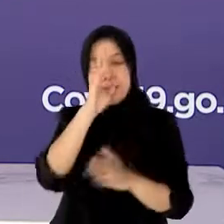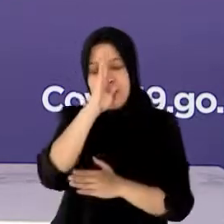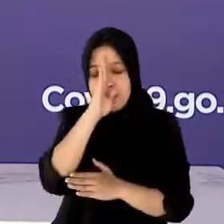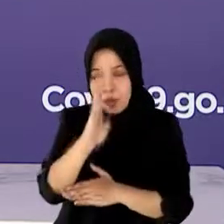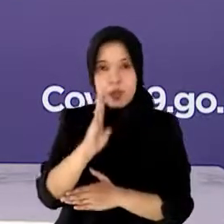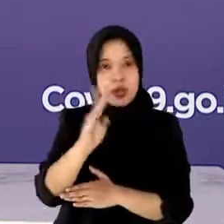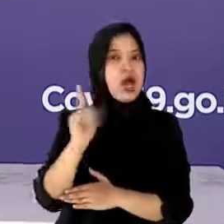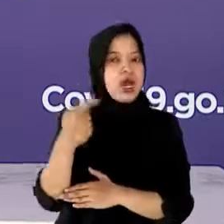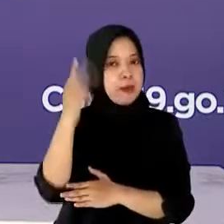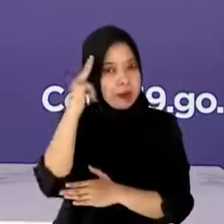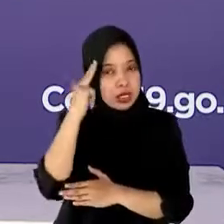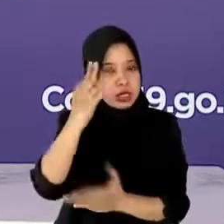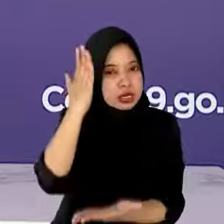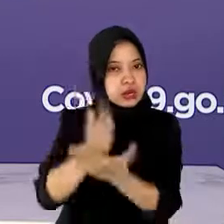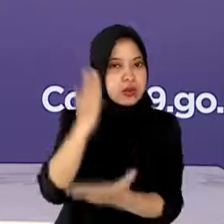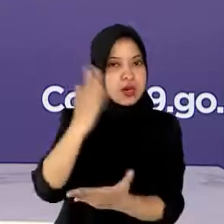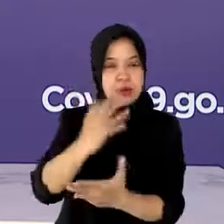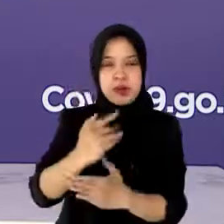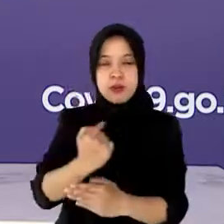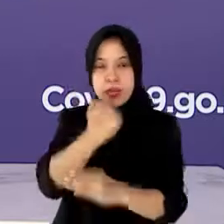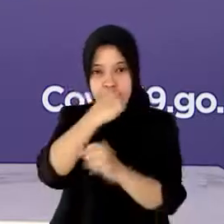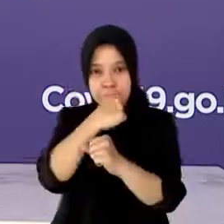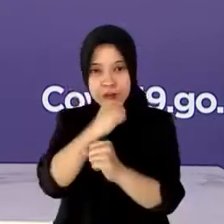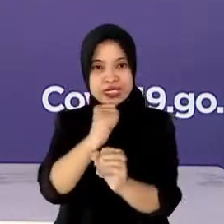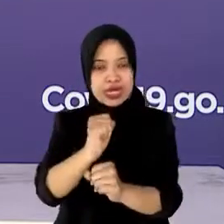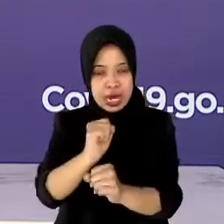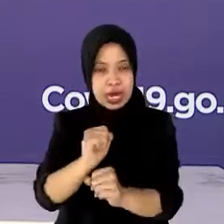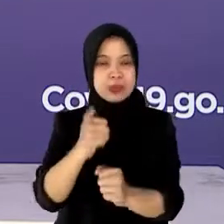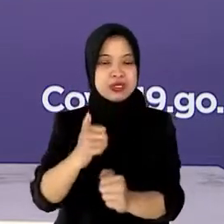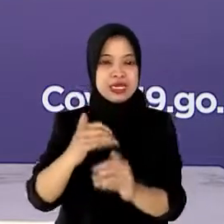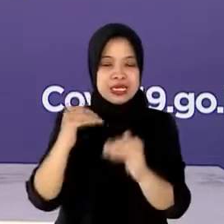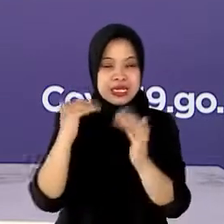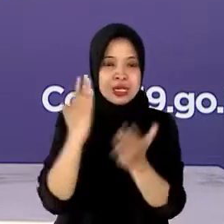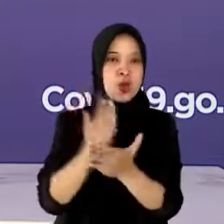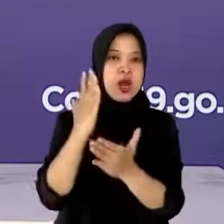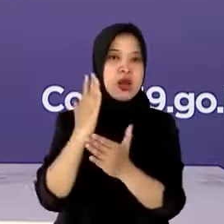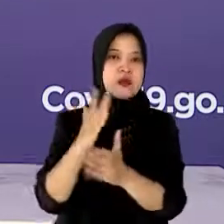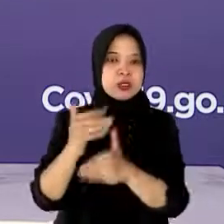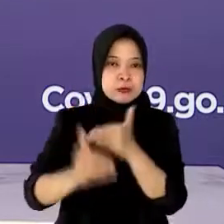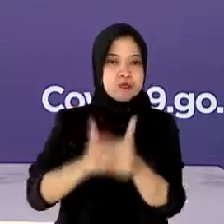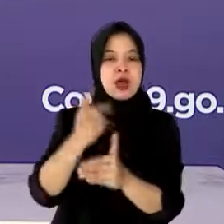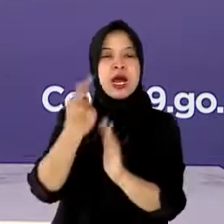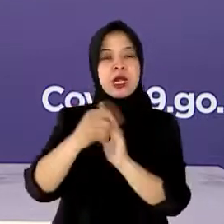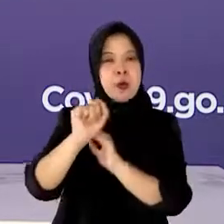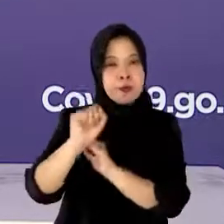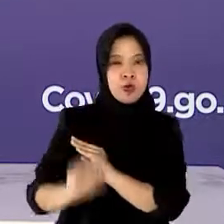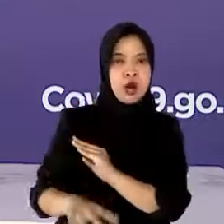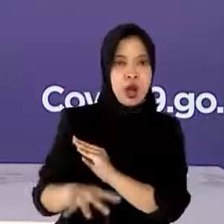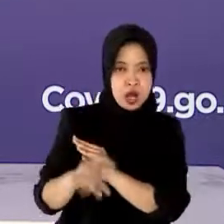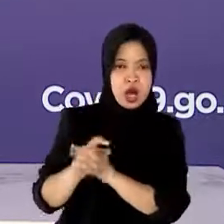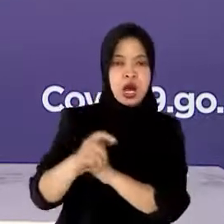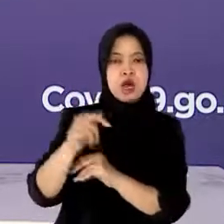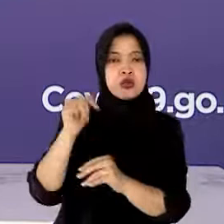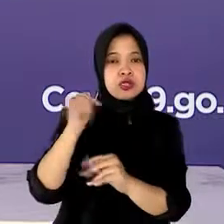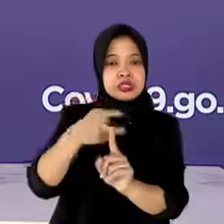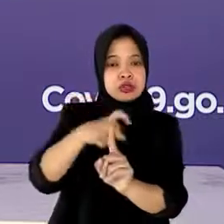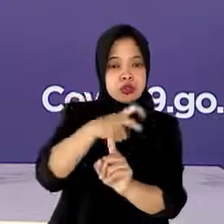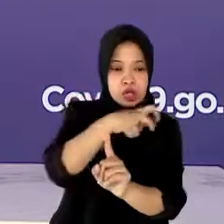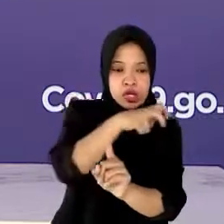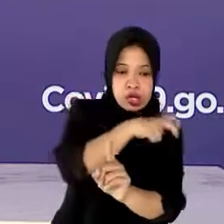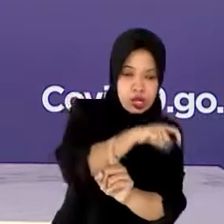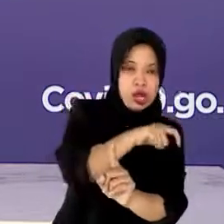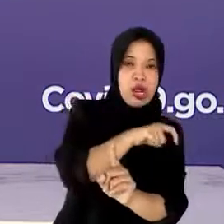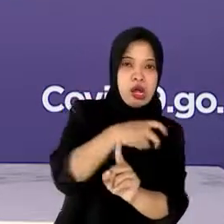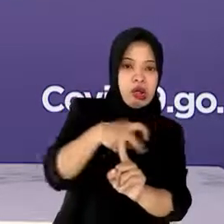untuk membuat harga testing PCR sebagai metode gold standard yang semakin terjangkau khususnya dalam rangka pelacakan kasus